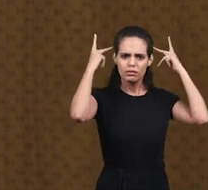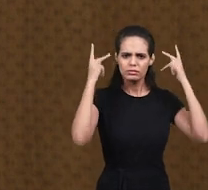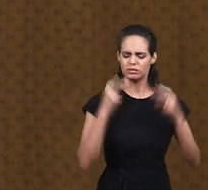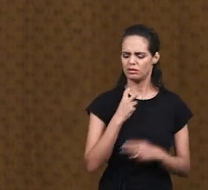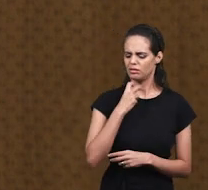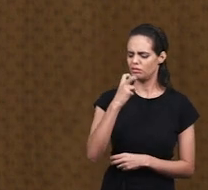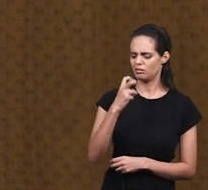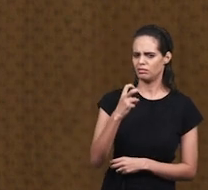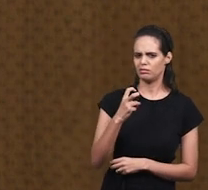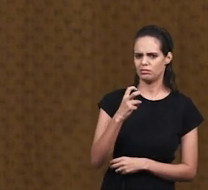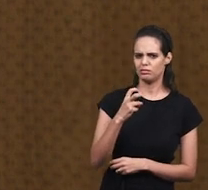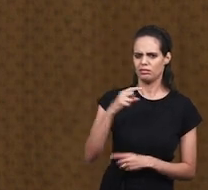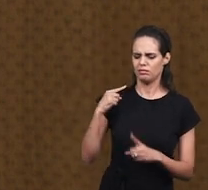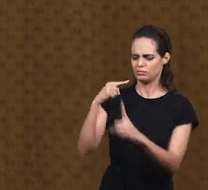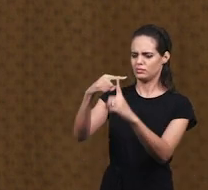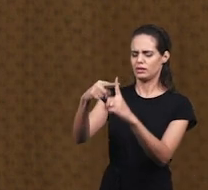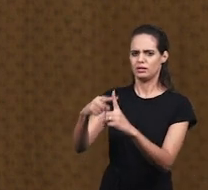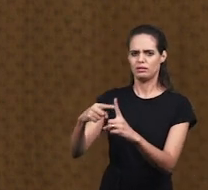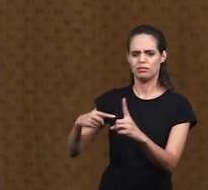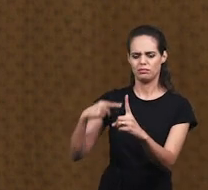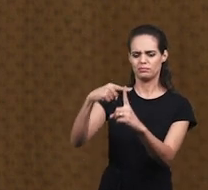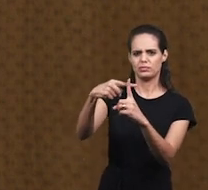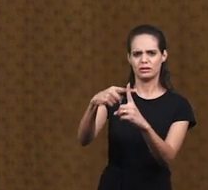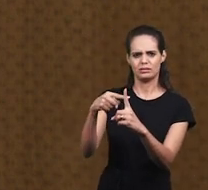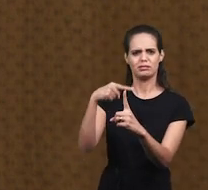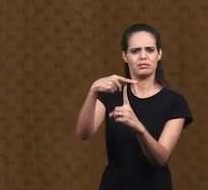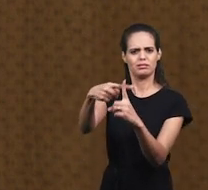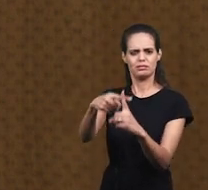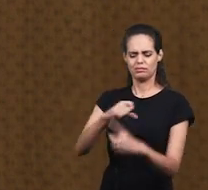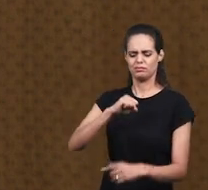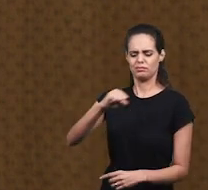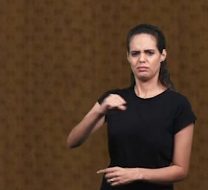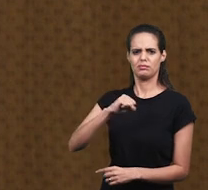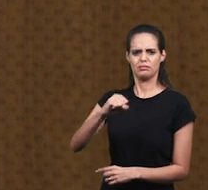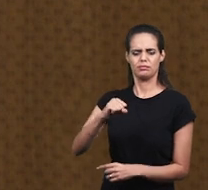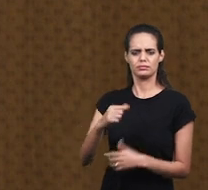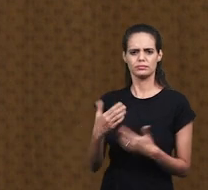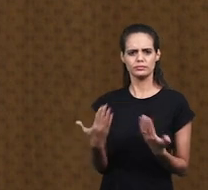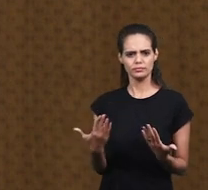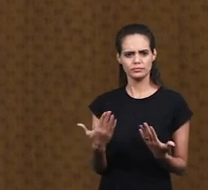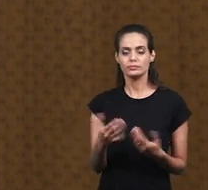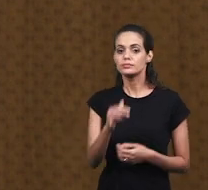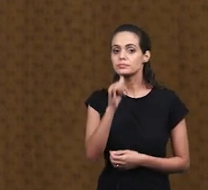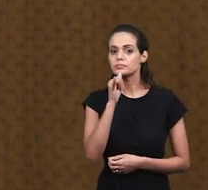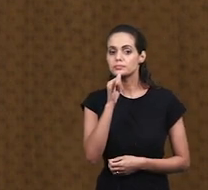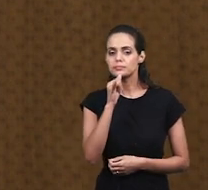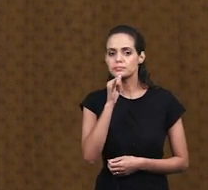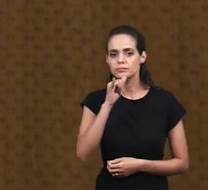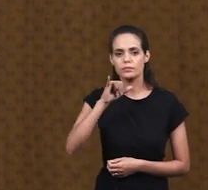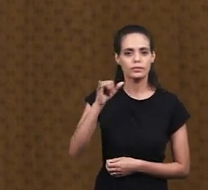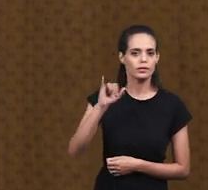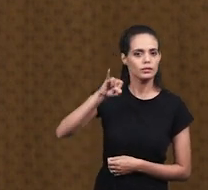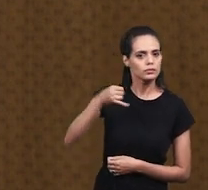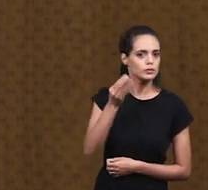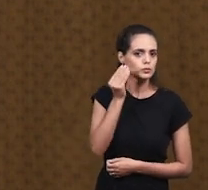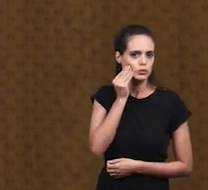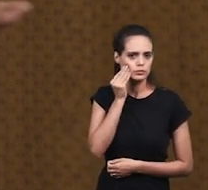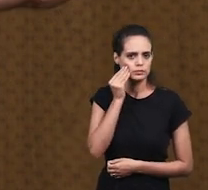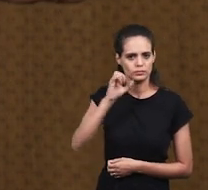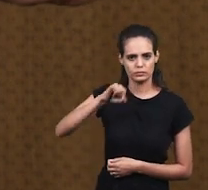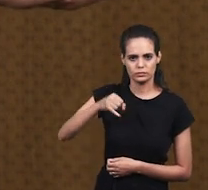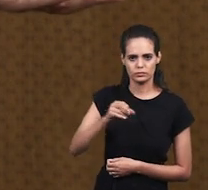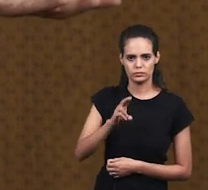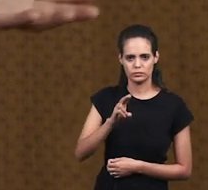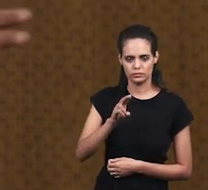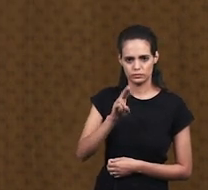crucifie-le. On va prendre l'exemple de Judas. Comment est-ce que Judas, il a trahi Jésus?